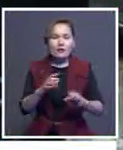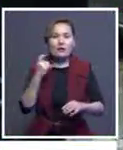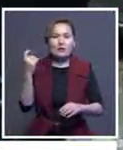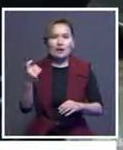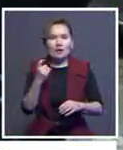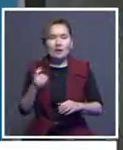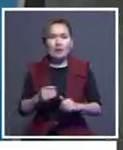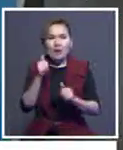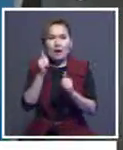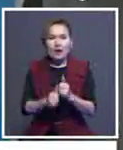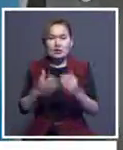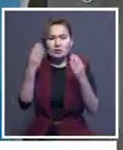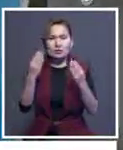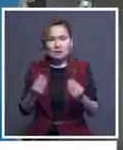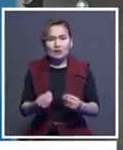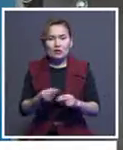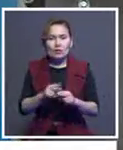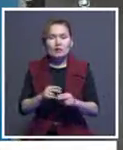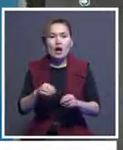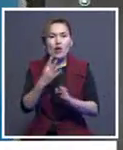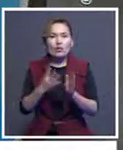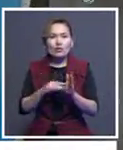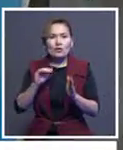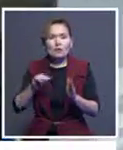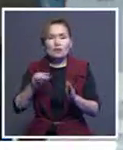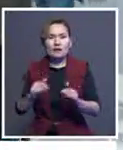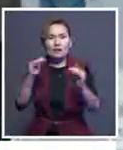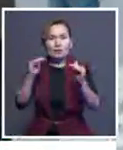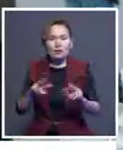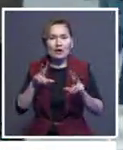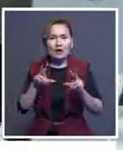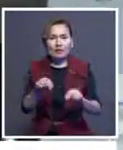күндік жоспарды азайтуға уәде етті. Осылайша тоқтамға келген көлік